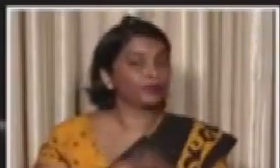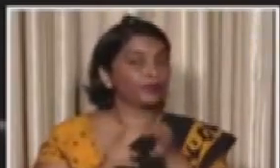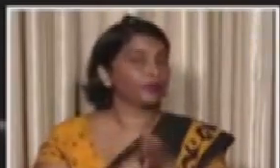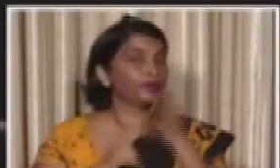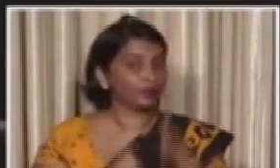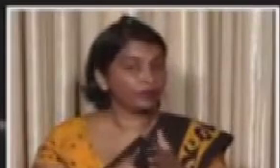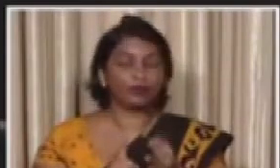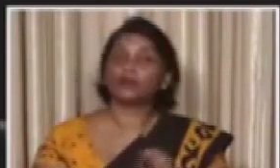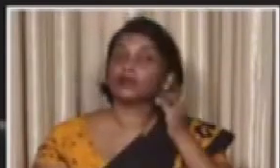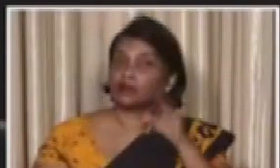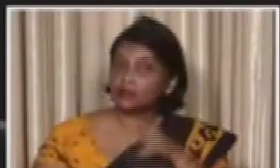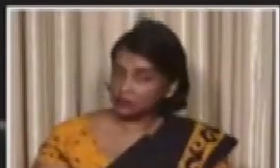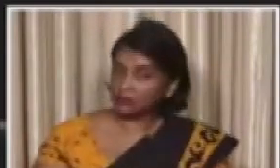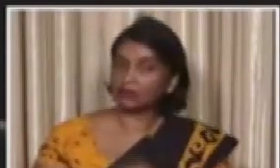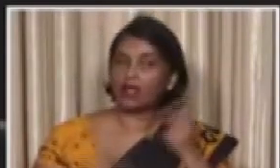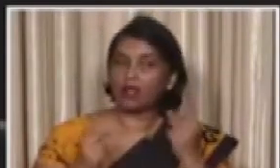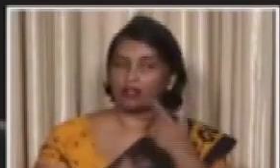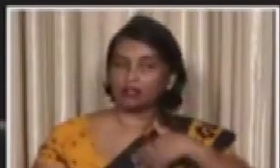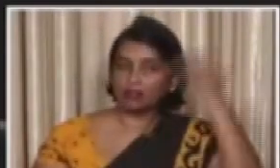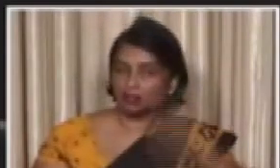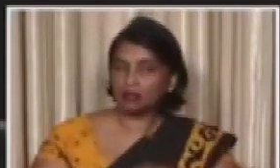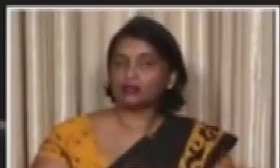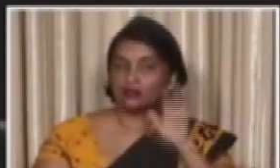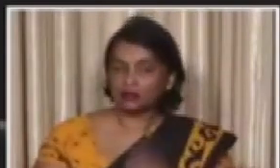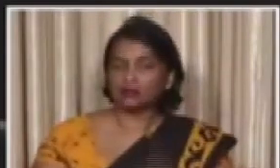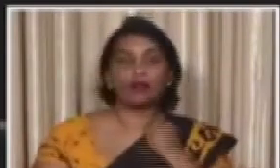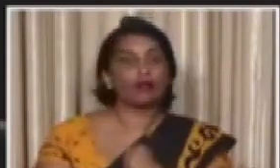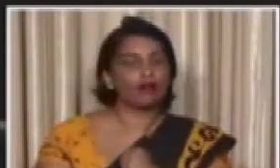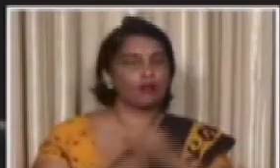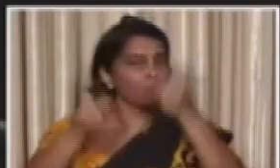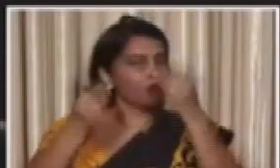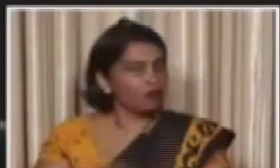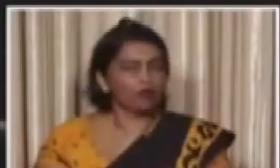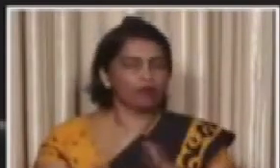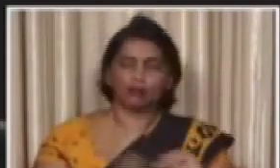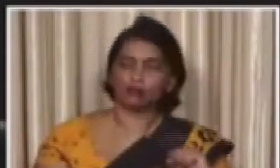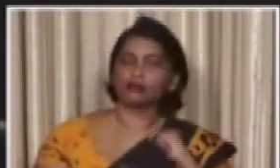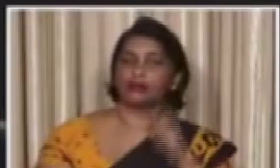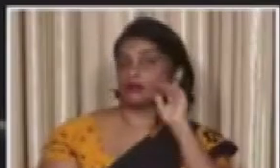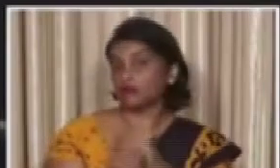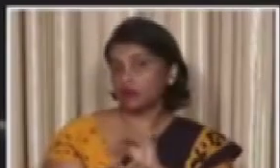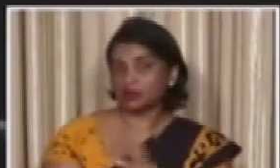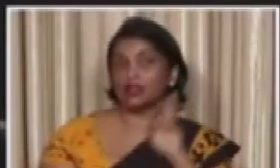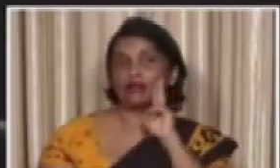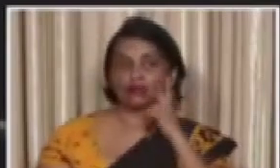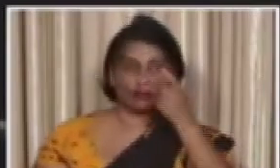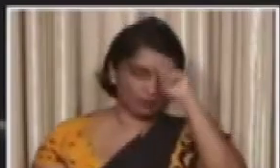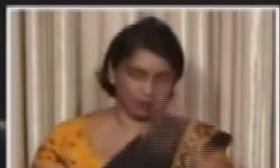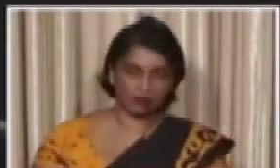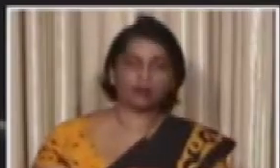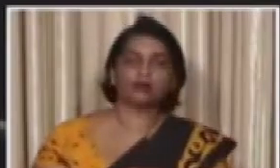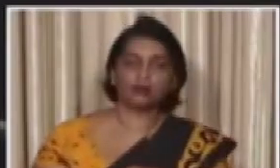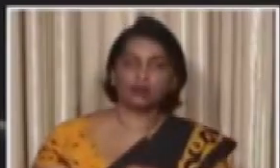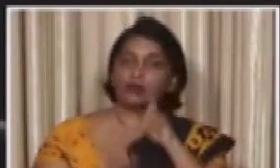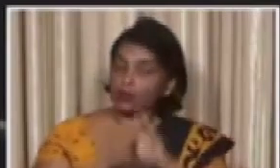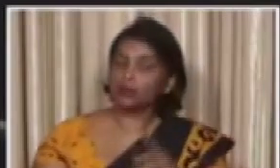ප්‍රේමදාස ජනාධිපතිතුමාගේ හදිසි අභාවය වෙලාවේ ආණ්ඩුව කඩා වැටෙන්න නොදී ඒක බේරගත්තේ රනිල් වික්‍රමසිංහ මැතිතුමා.